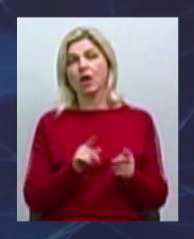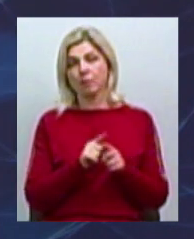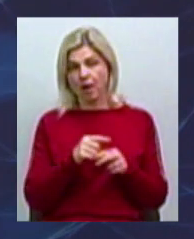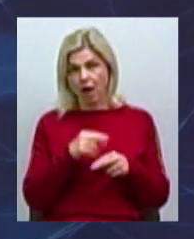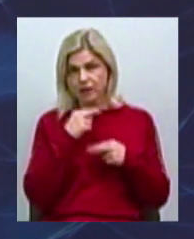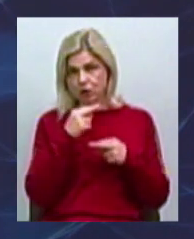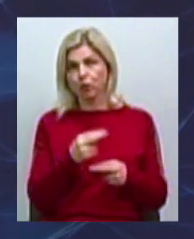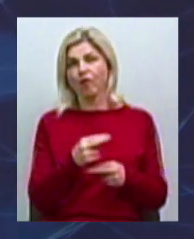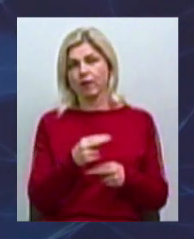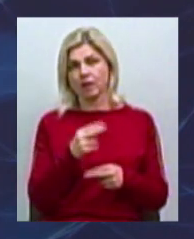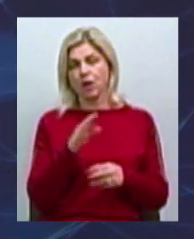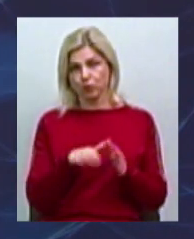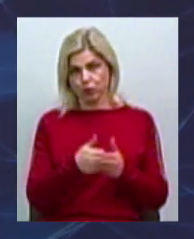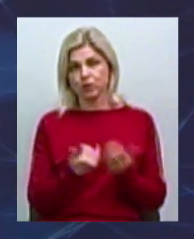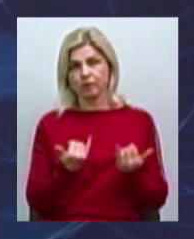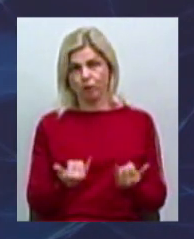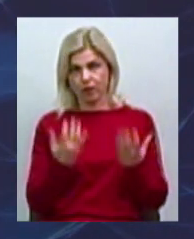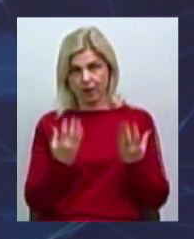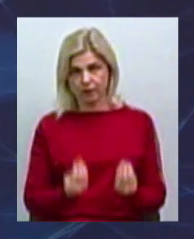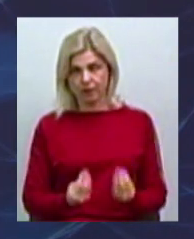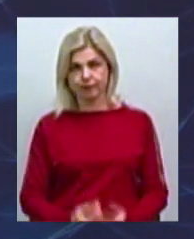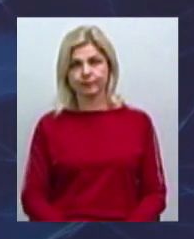сьогоднішнього дня. Тому